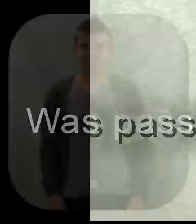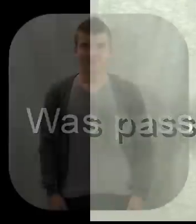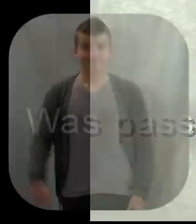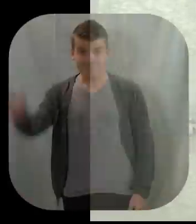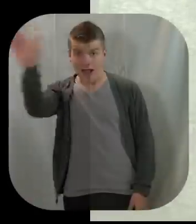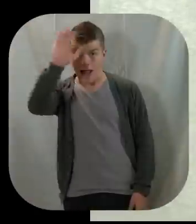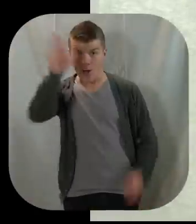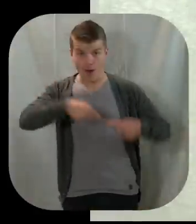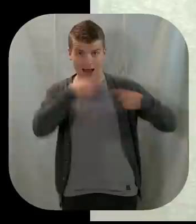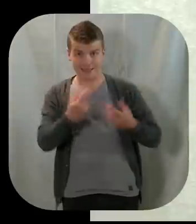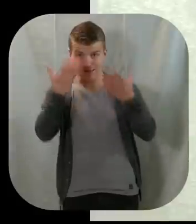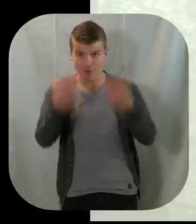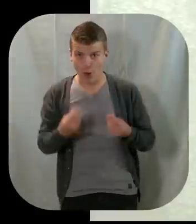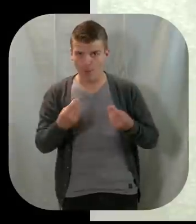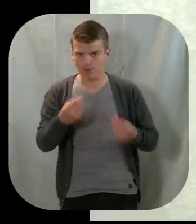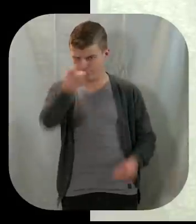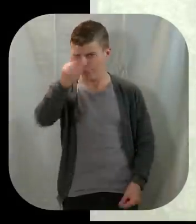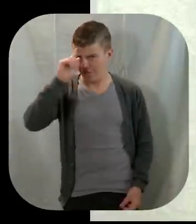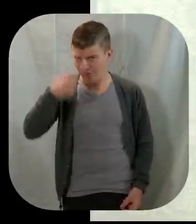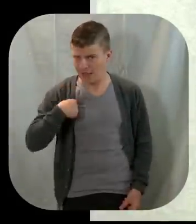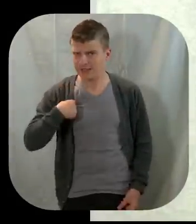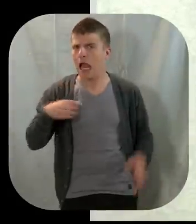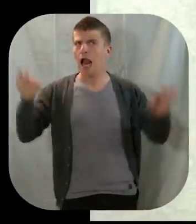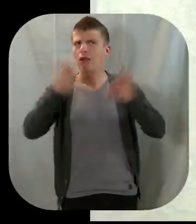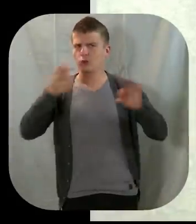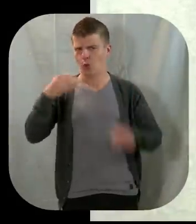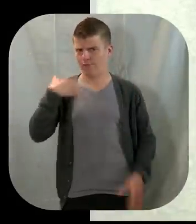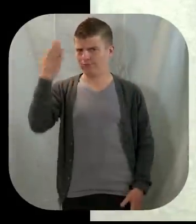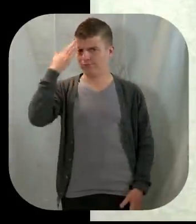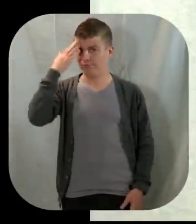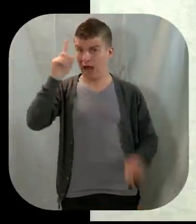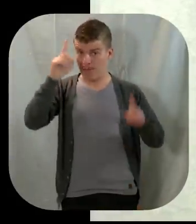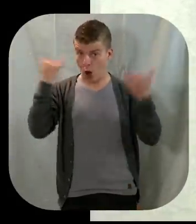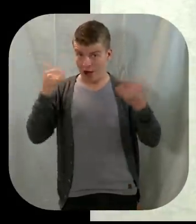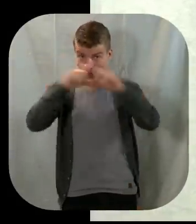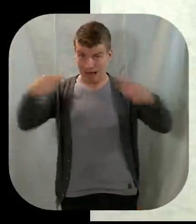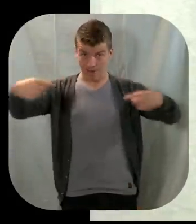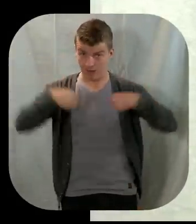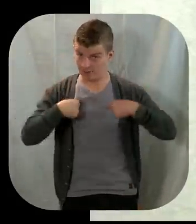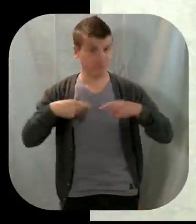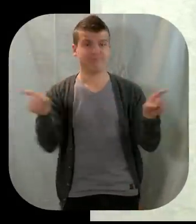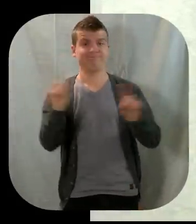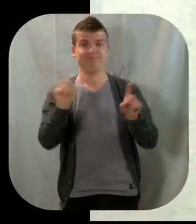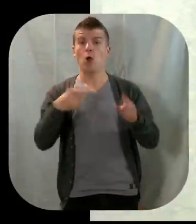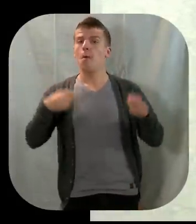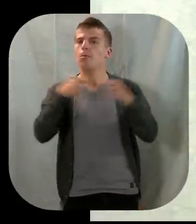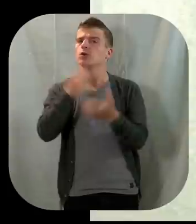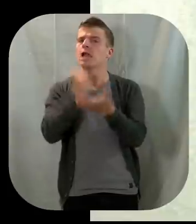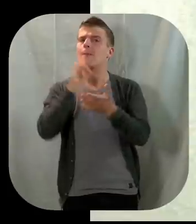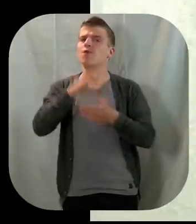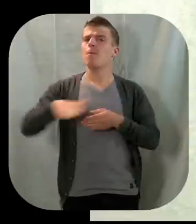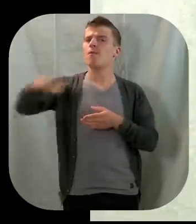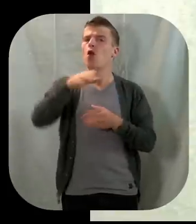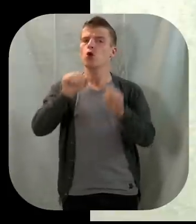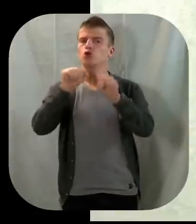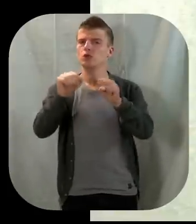Hallo, herzlich willkommen. Wie ihr ja wisst, bin ich Katastrophen gewohnt. Aber heute geht es nicht um mich, sondern um das Bundesamt für Bevölkerungsschutz und